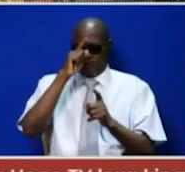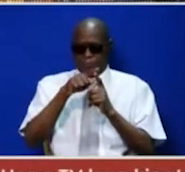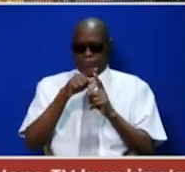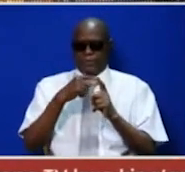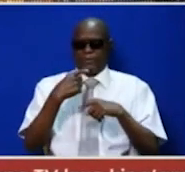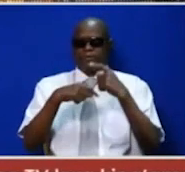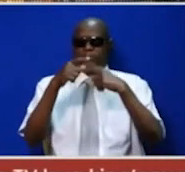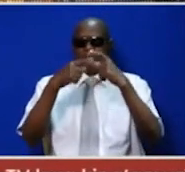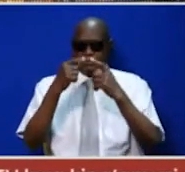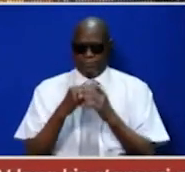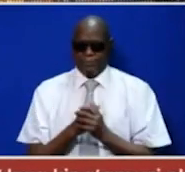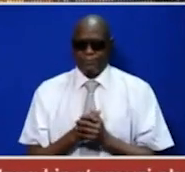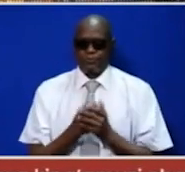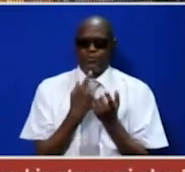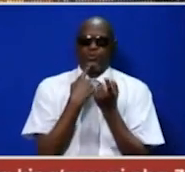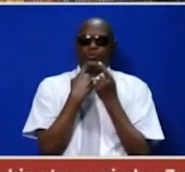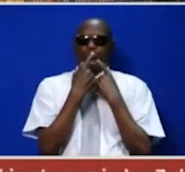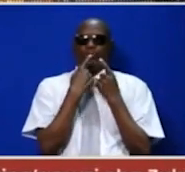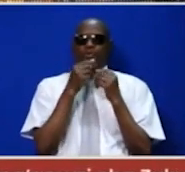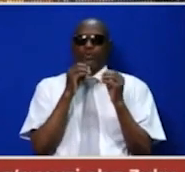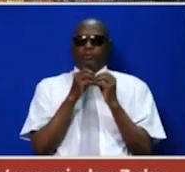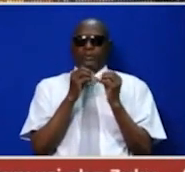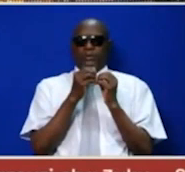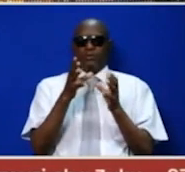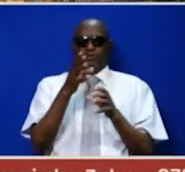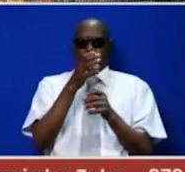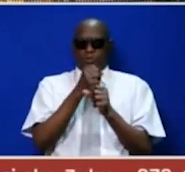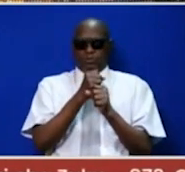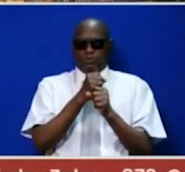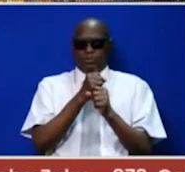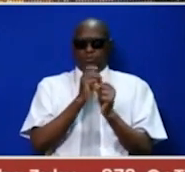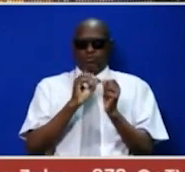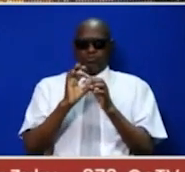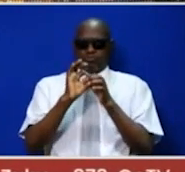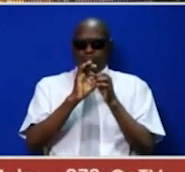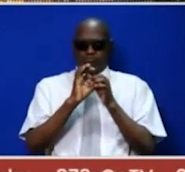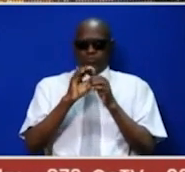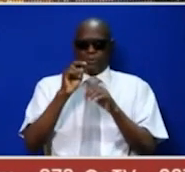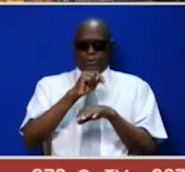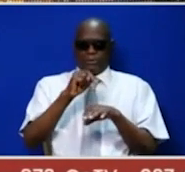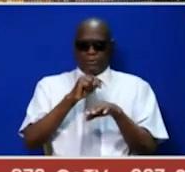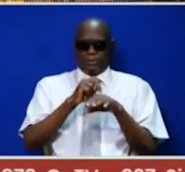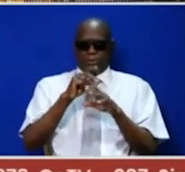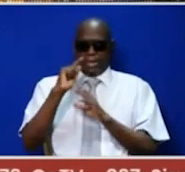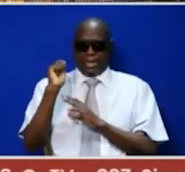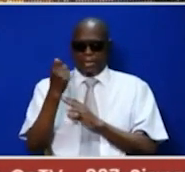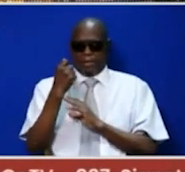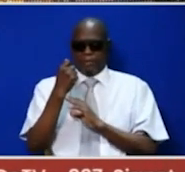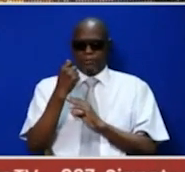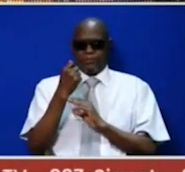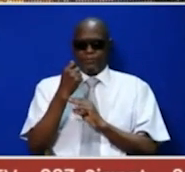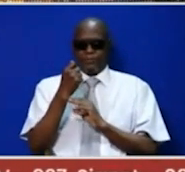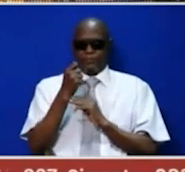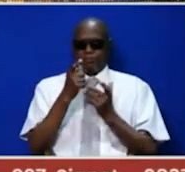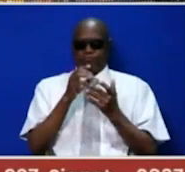maendeleo. Akizungumza wakati wa mkutano wa mashirika ya Umoja wa Mataifa na Kenya